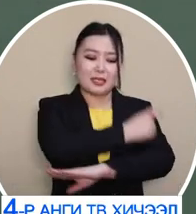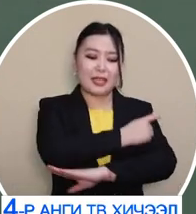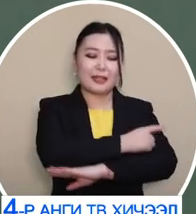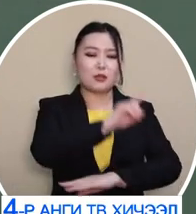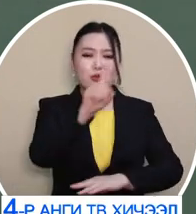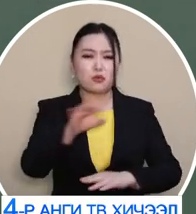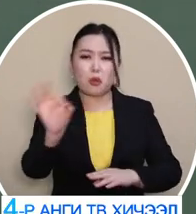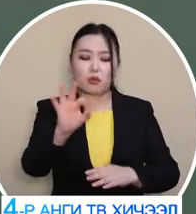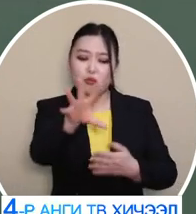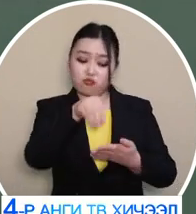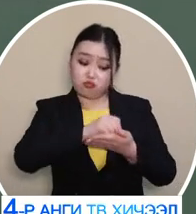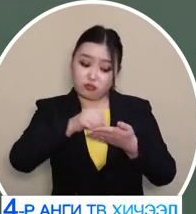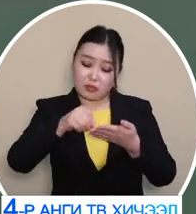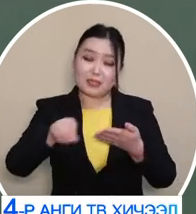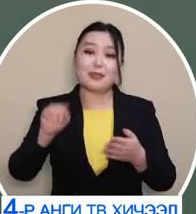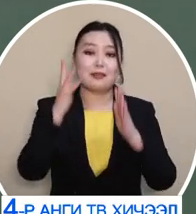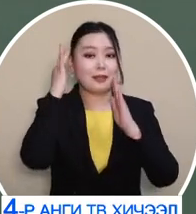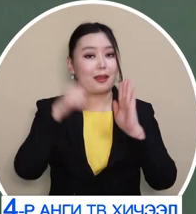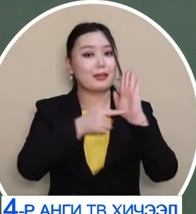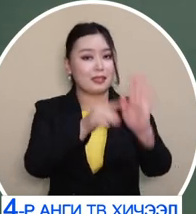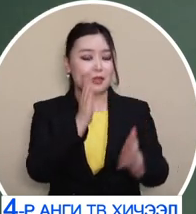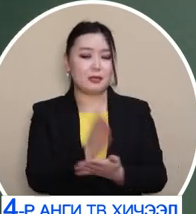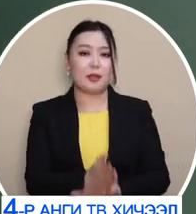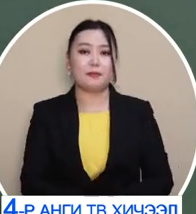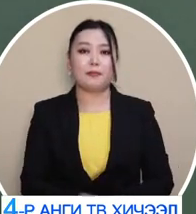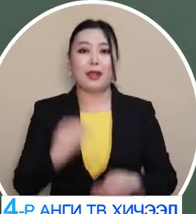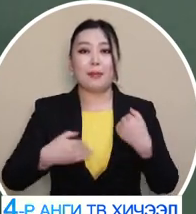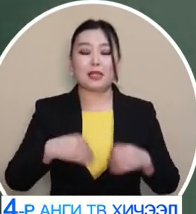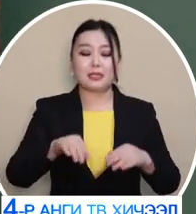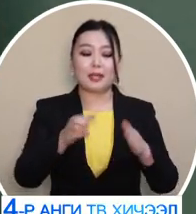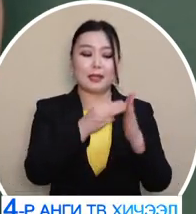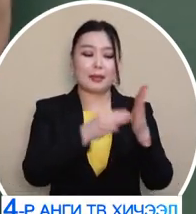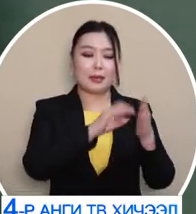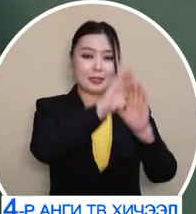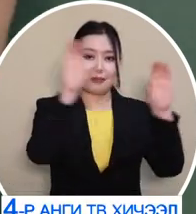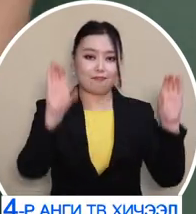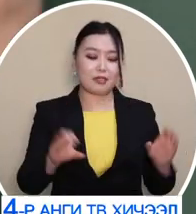бичих гэсэн санааг илэрхийлж байгаа. За багш нь тайлбарыг самарт бичээ.